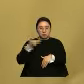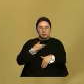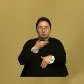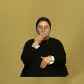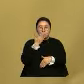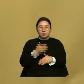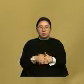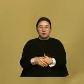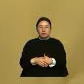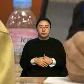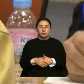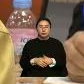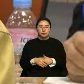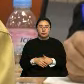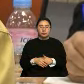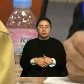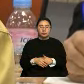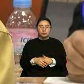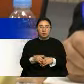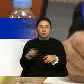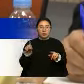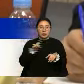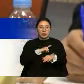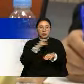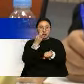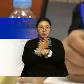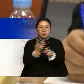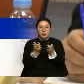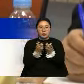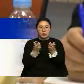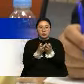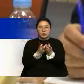받을 수 있습니다. 가장 간편한 방법이